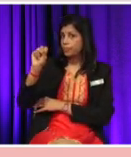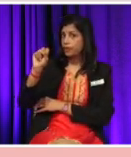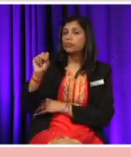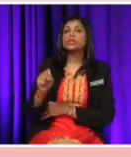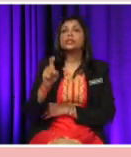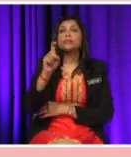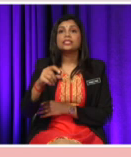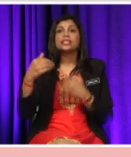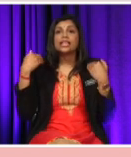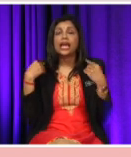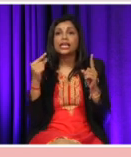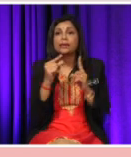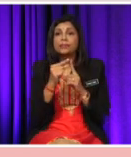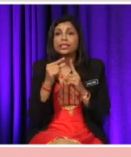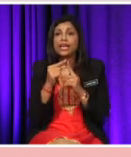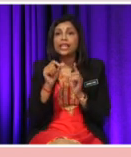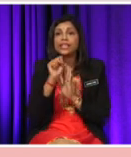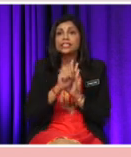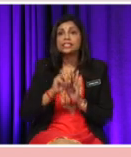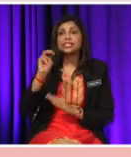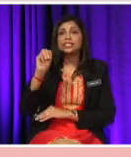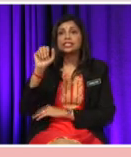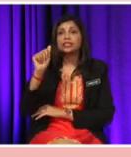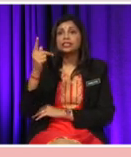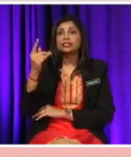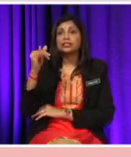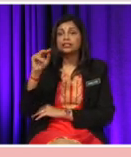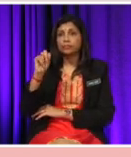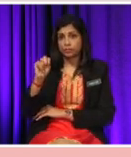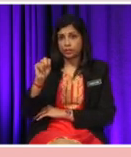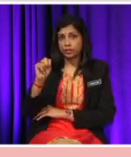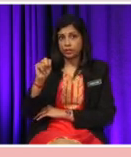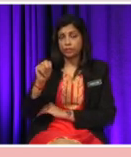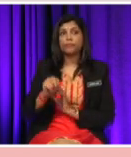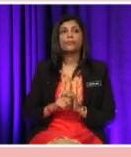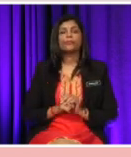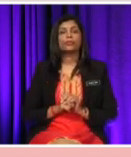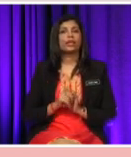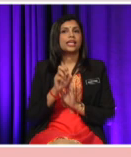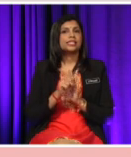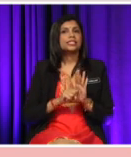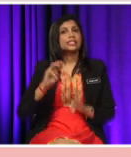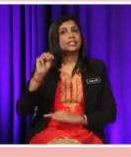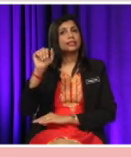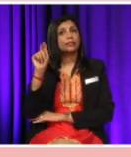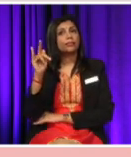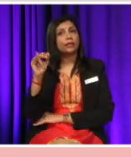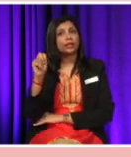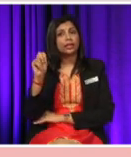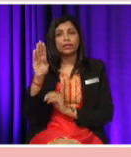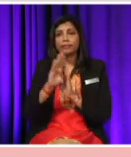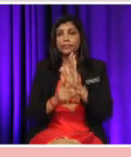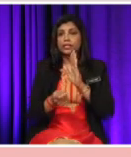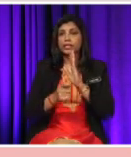Coba jawab Coba jawab semakin bertambah suhu semakin bertambah isi betul oke Mudah Saja semakin